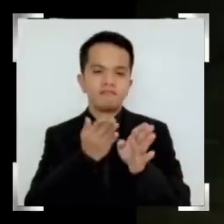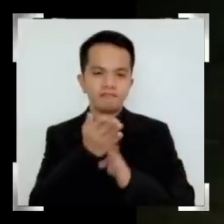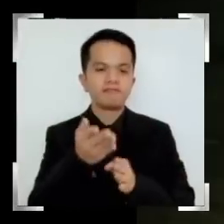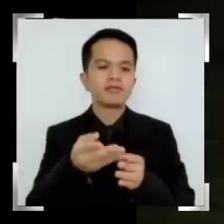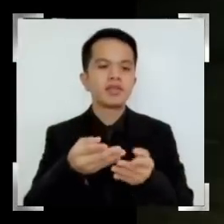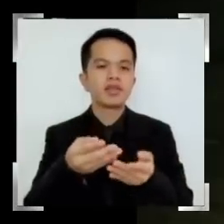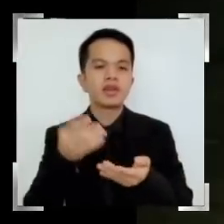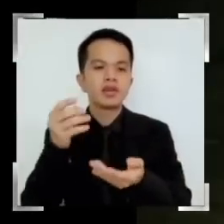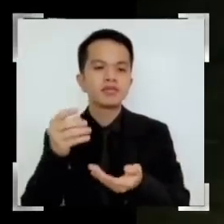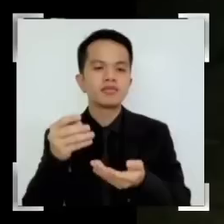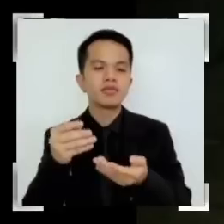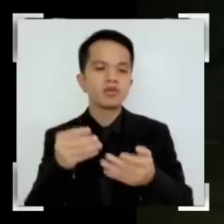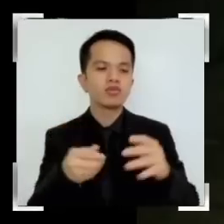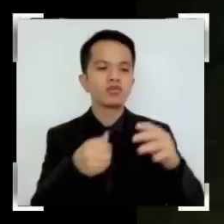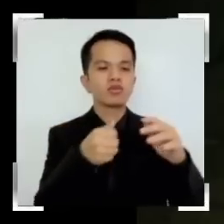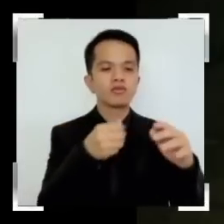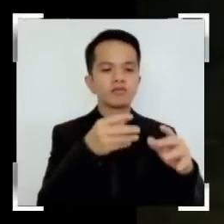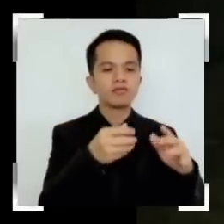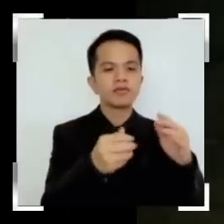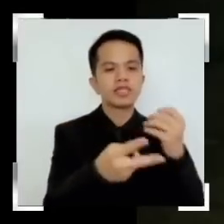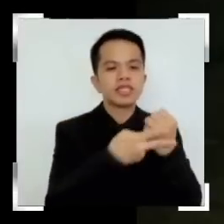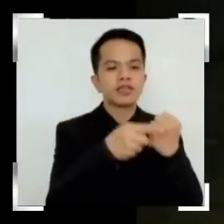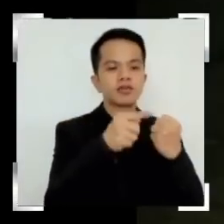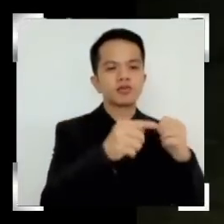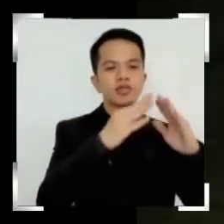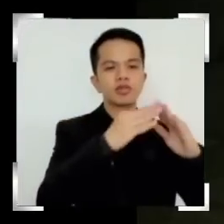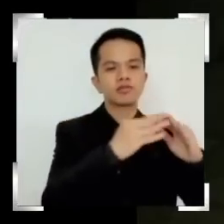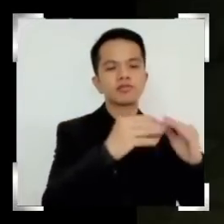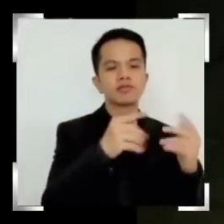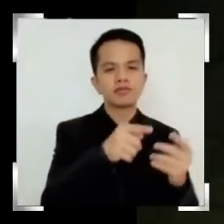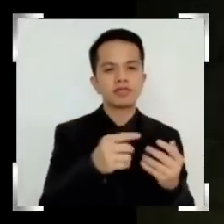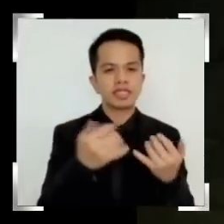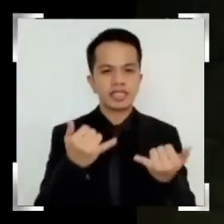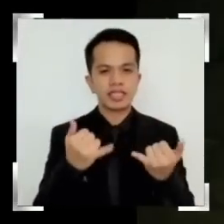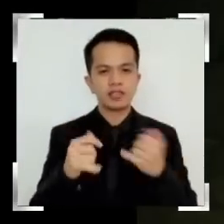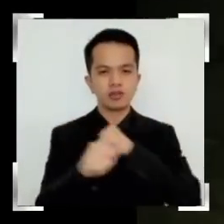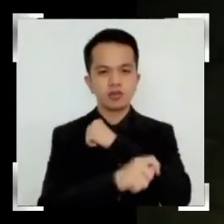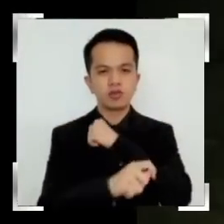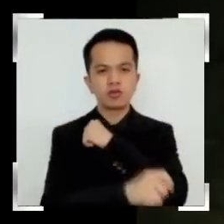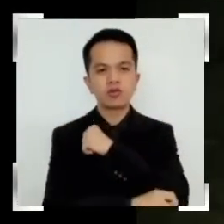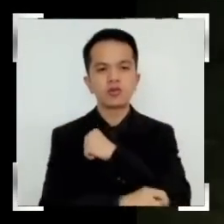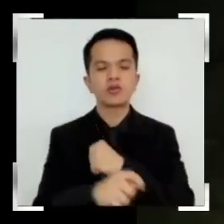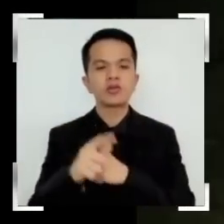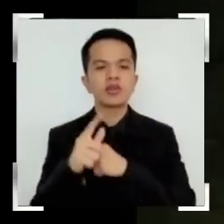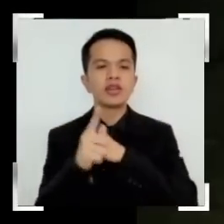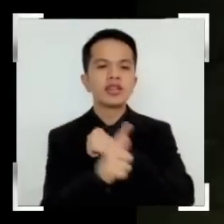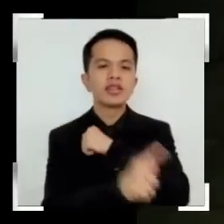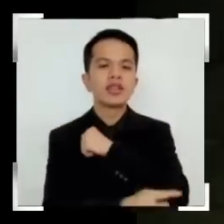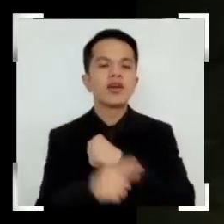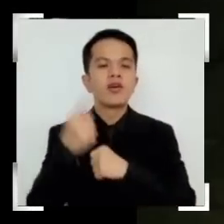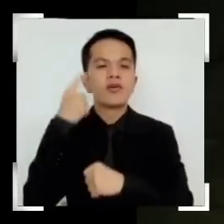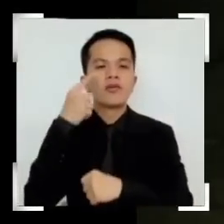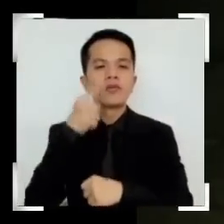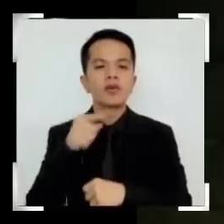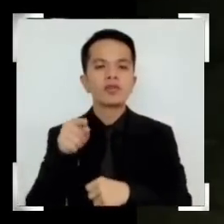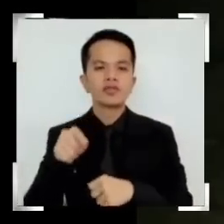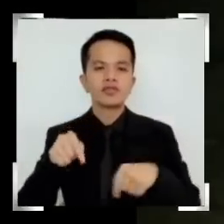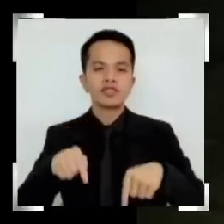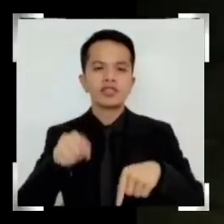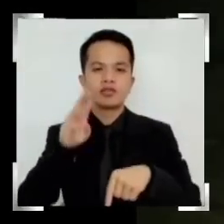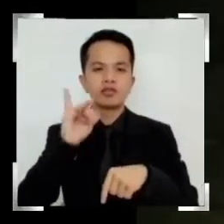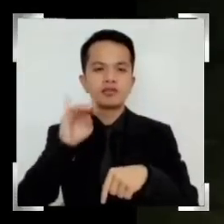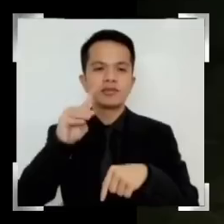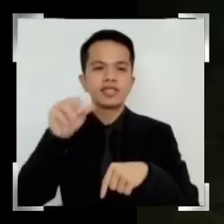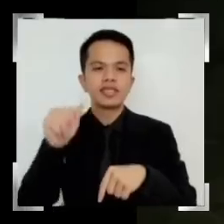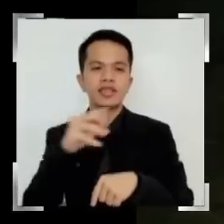probinsya ng Region 8. Live mula rito sa Tacloban City, Leyte, para sa GMA Regional TV, Balitang Bisda, at GMA Integrated